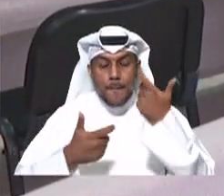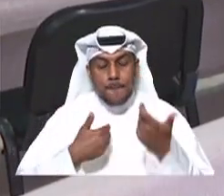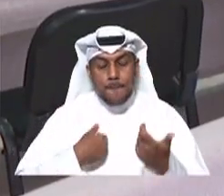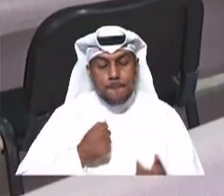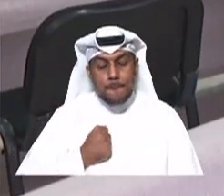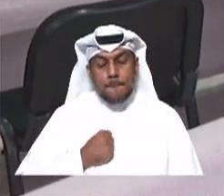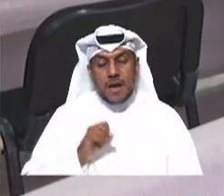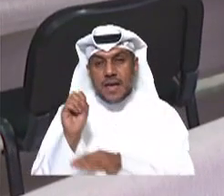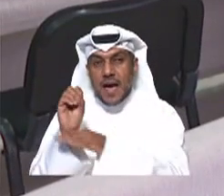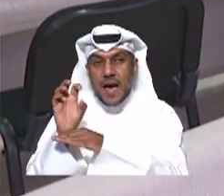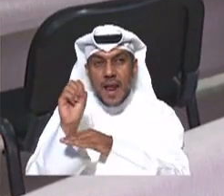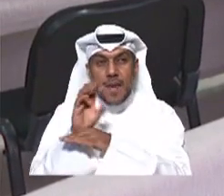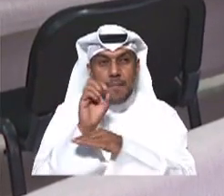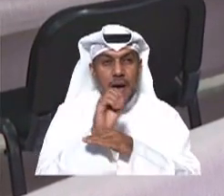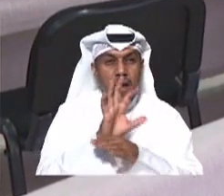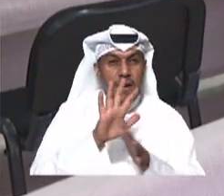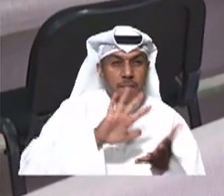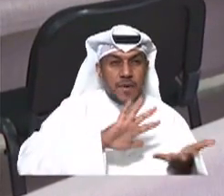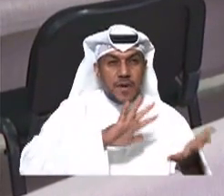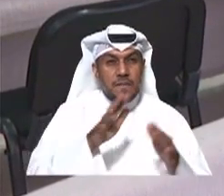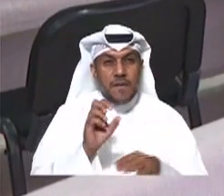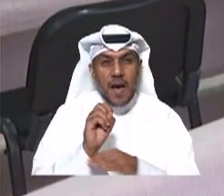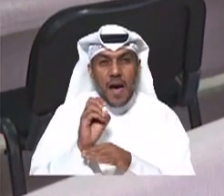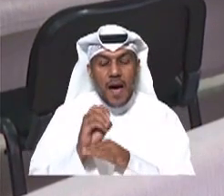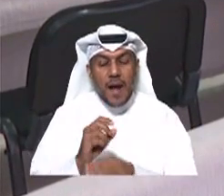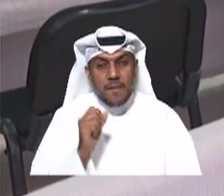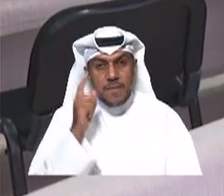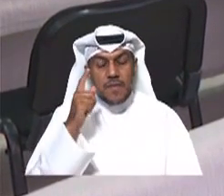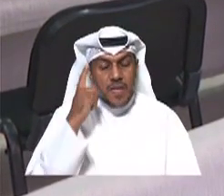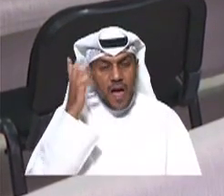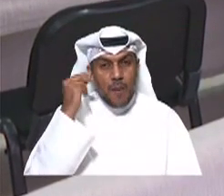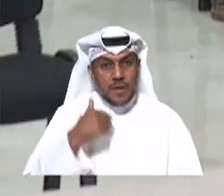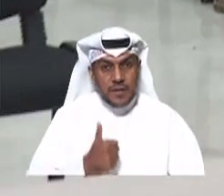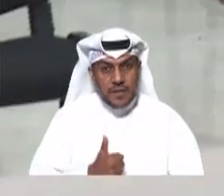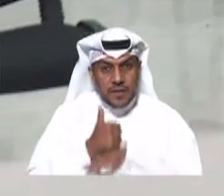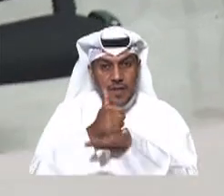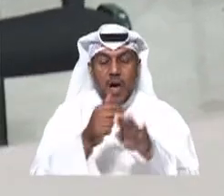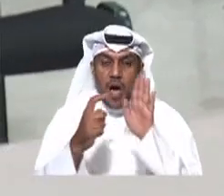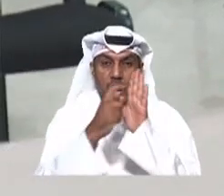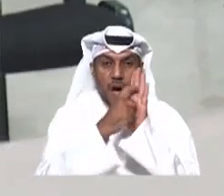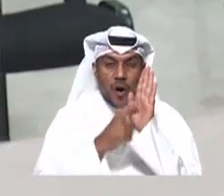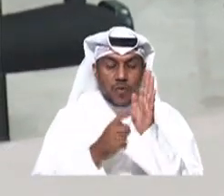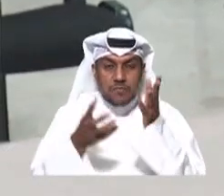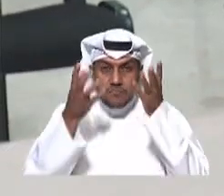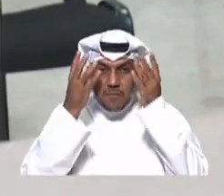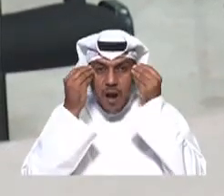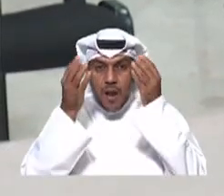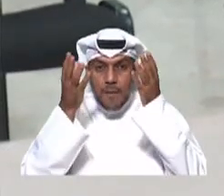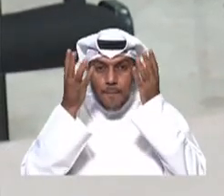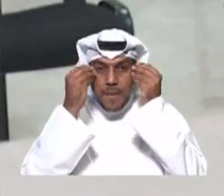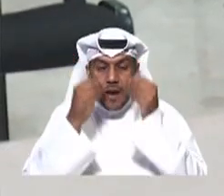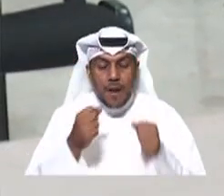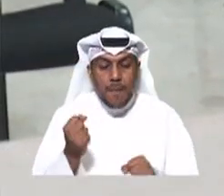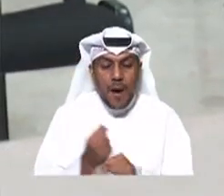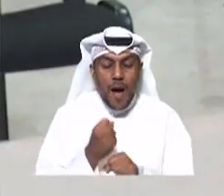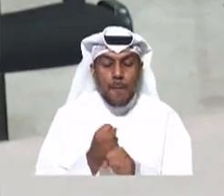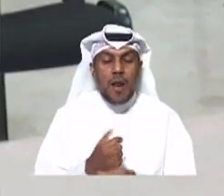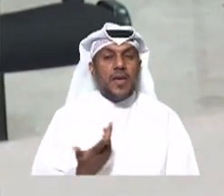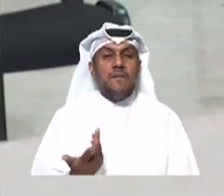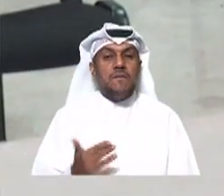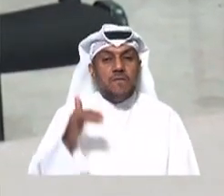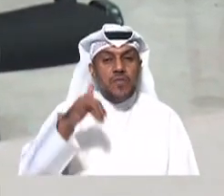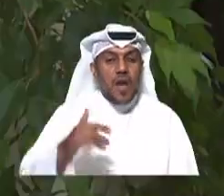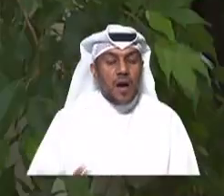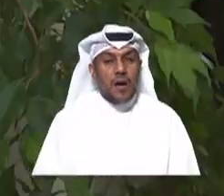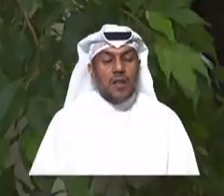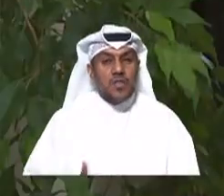الدورة التدريبية تضمنت توعية المتطوع بقانون الانتخاب ومدونة السلوك الوظيفي الخاص بعمليات